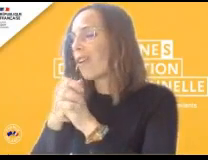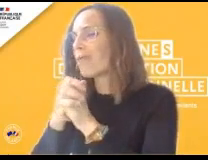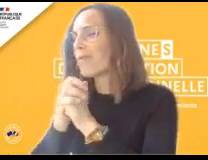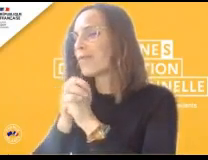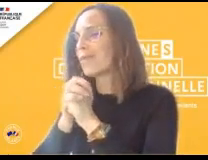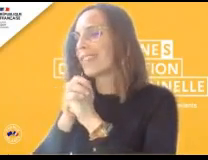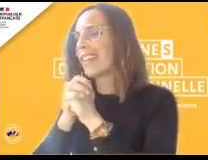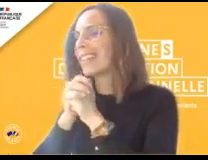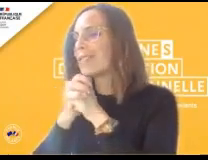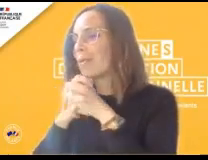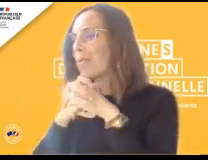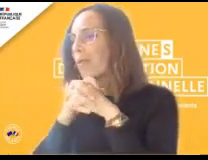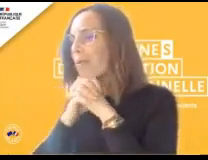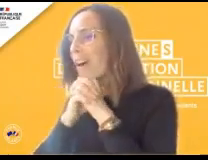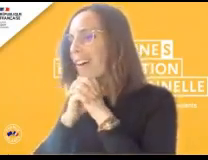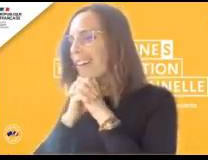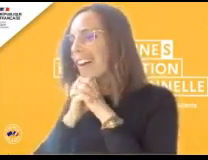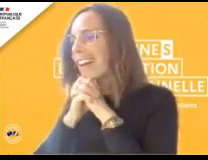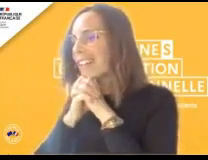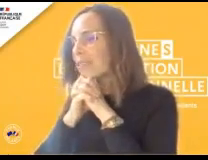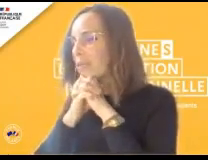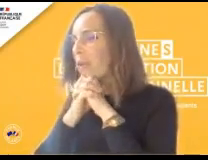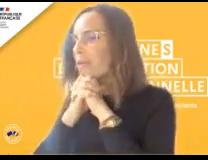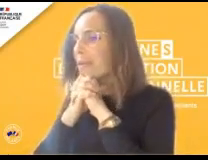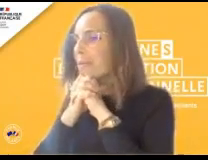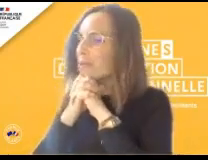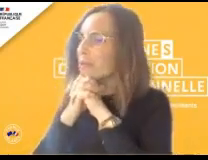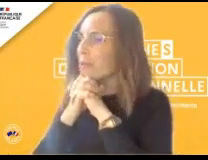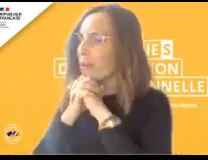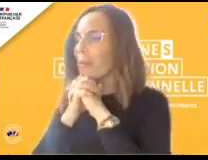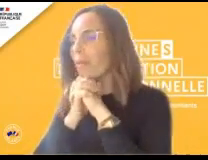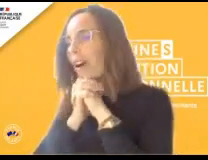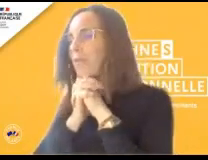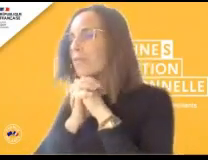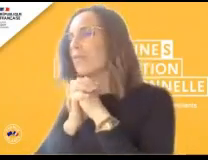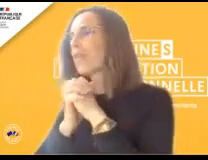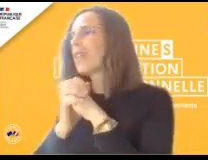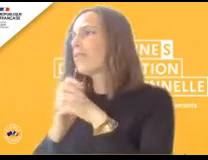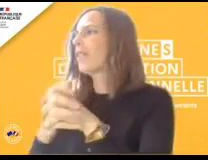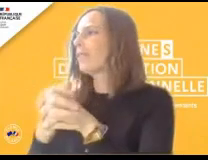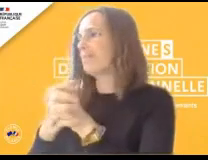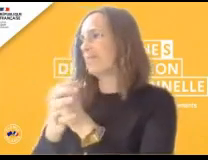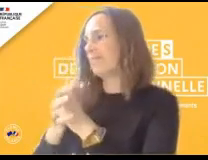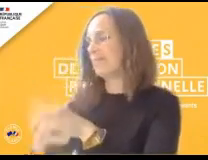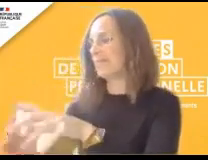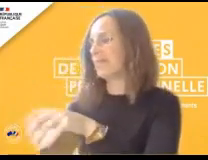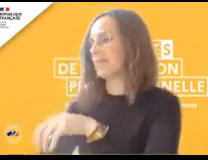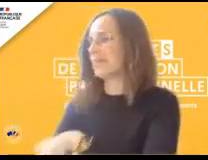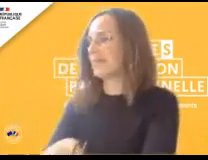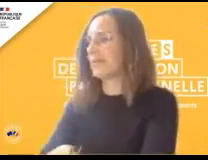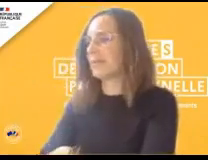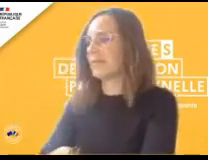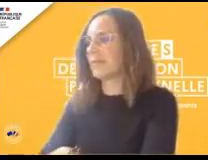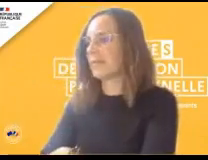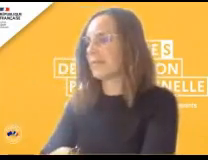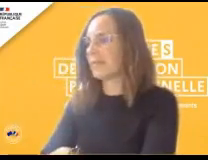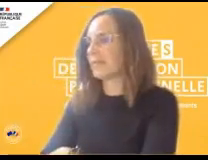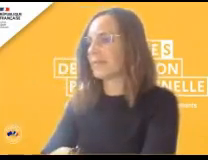contactez, on vous pose tout un tas de questions pour voir est-ce que vous relevez plus de Pôle emploi ou plus du réseau EVA.